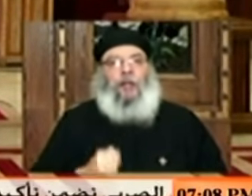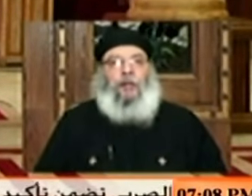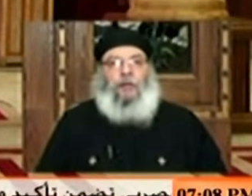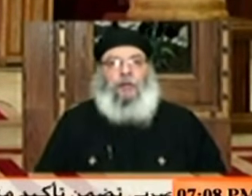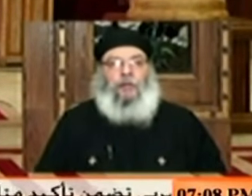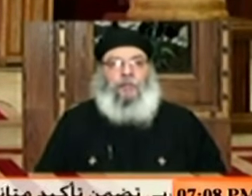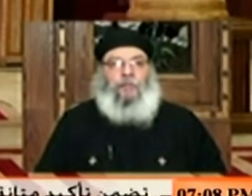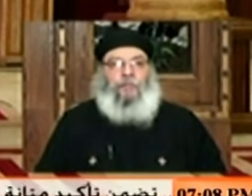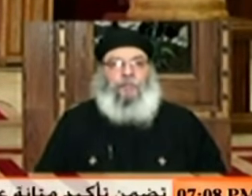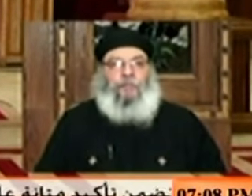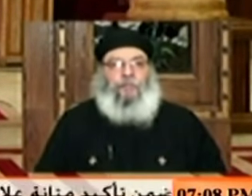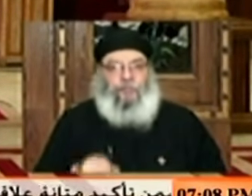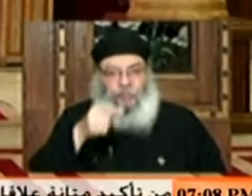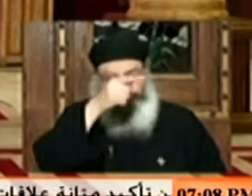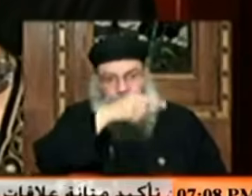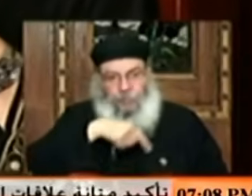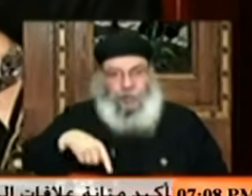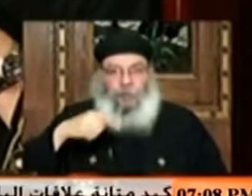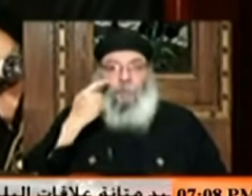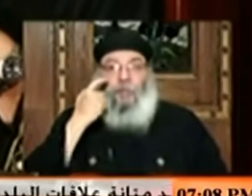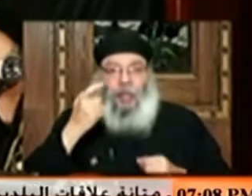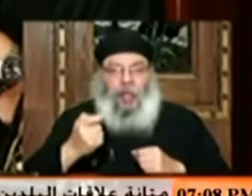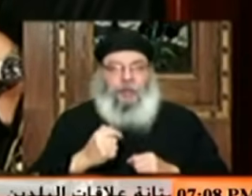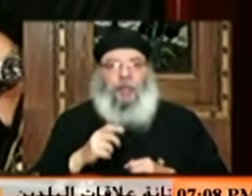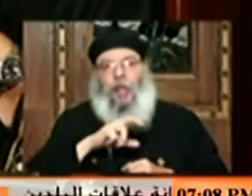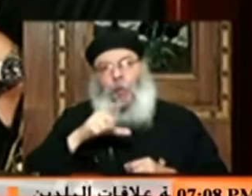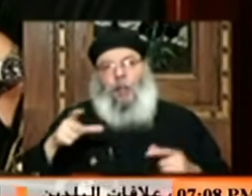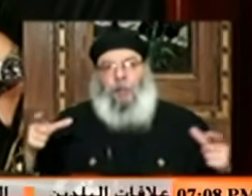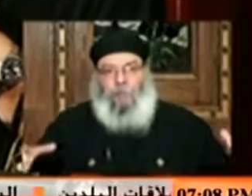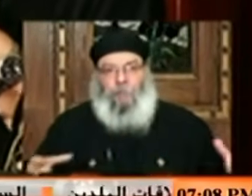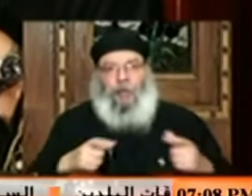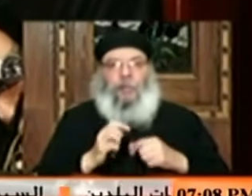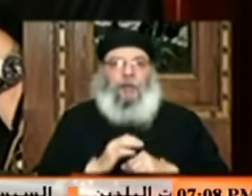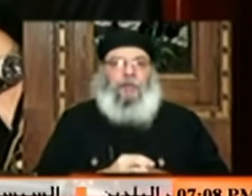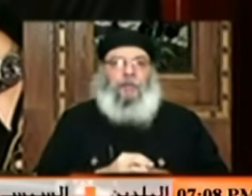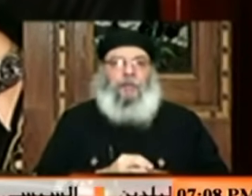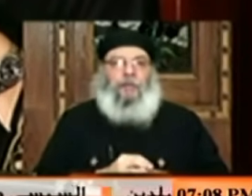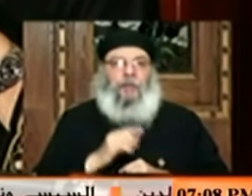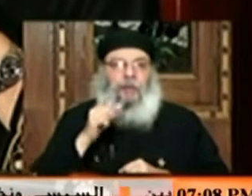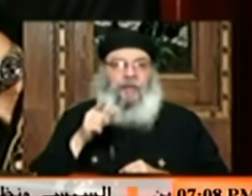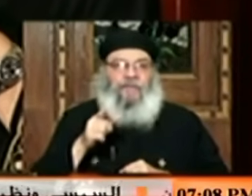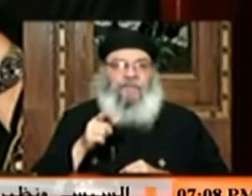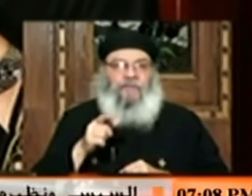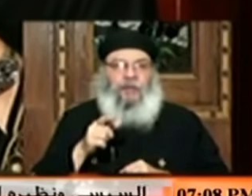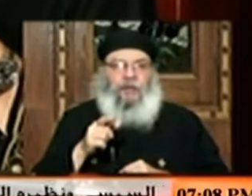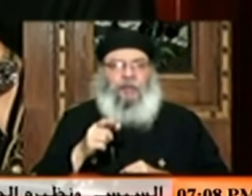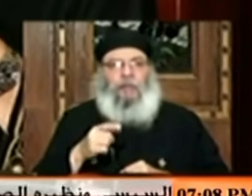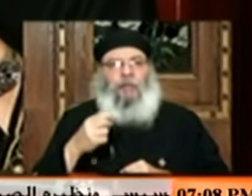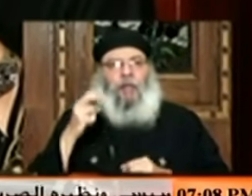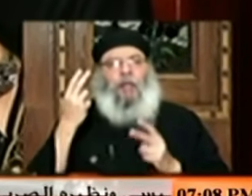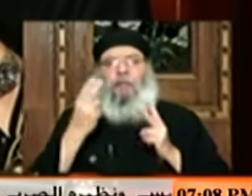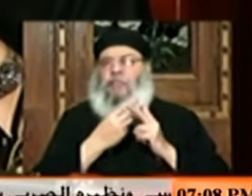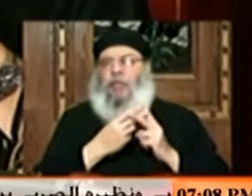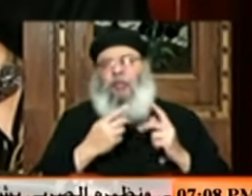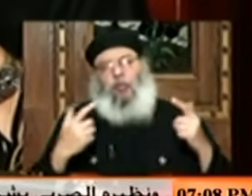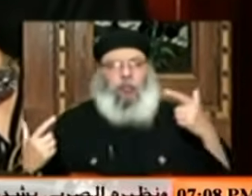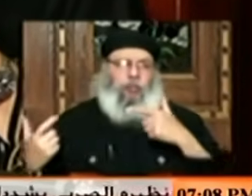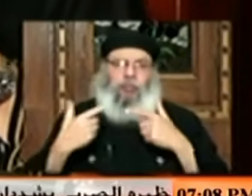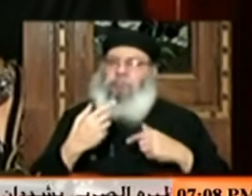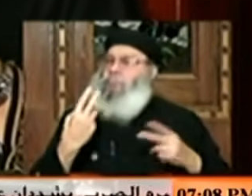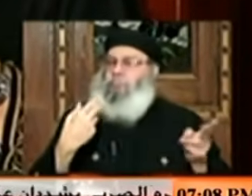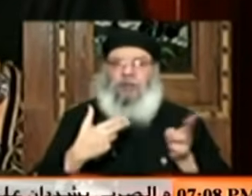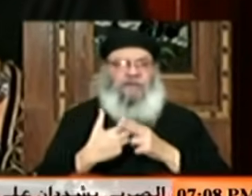سواء في البركه بركه بيت حسده او في المجمع كان في يوجد معاندين مش